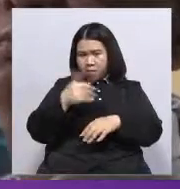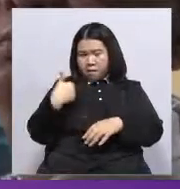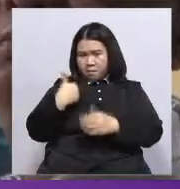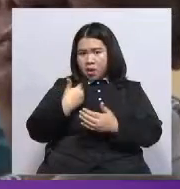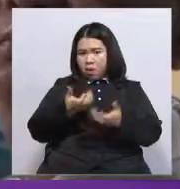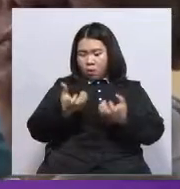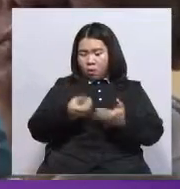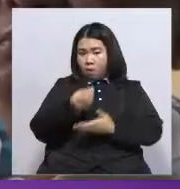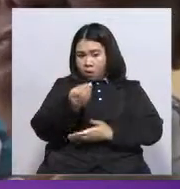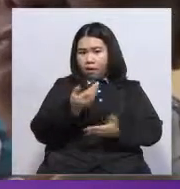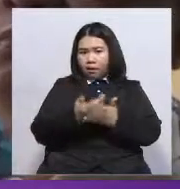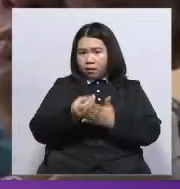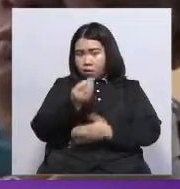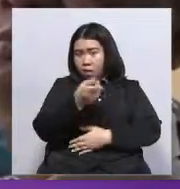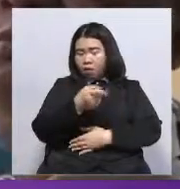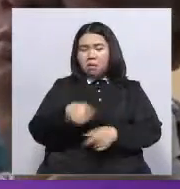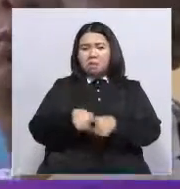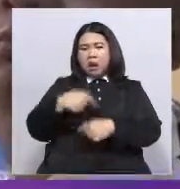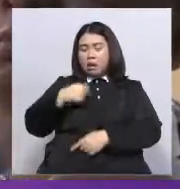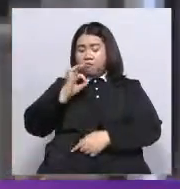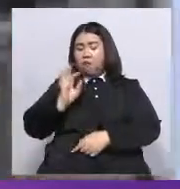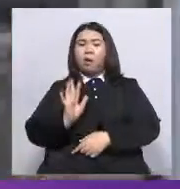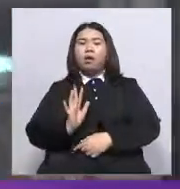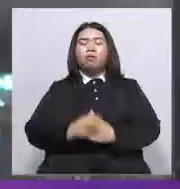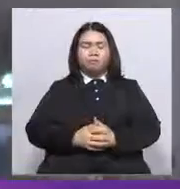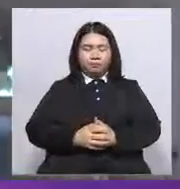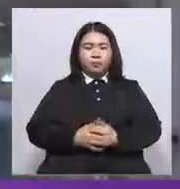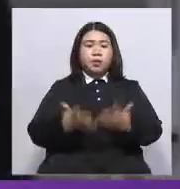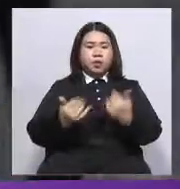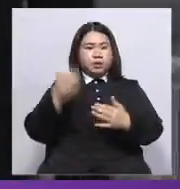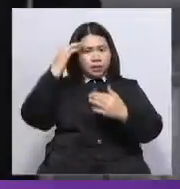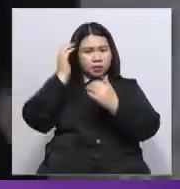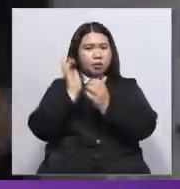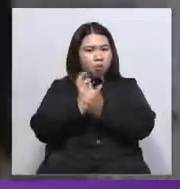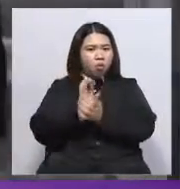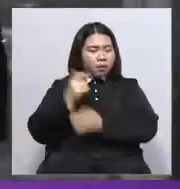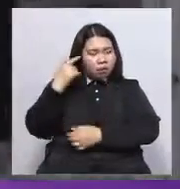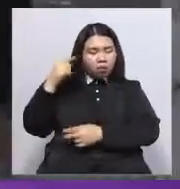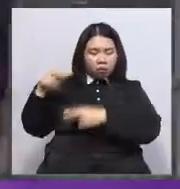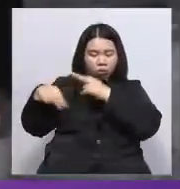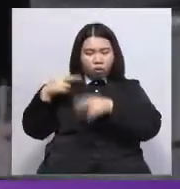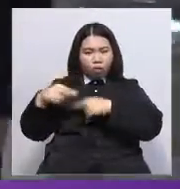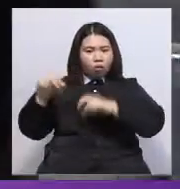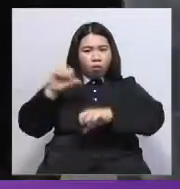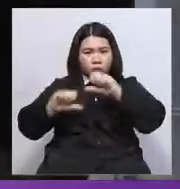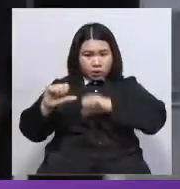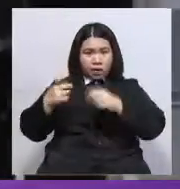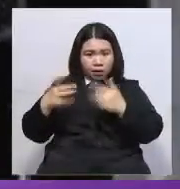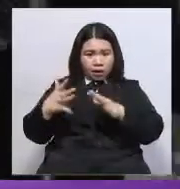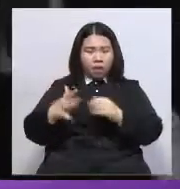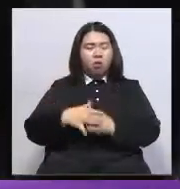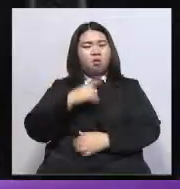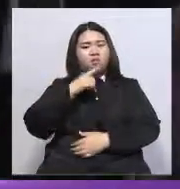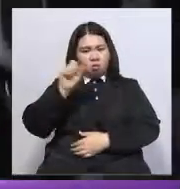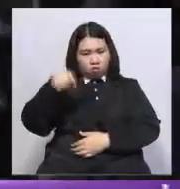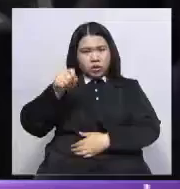ามเพื่อแลกกับการไม่ถูกดำเนินคดีค่ะซึ่งทางตำรวจนะคะก็ได้มีการนำไปตรวจสอบทางนิติวิทยาศาสตร์ก็ถือว่